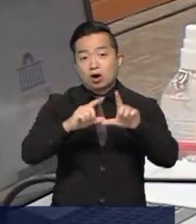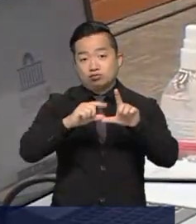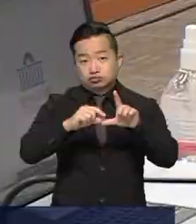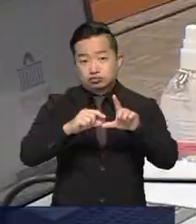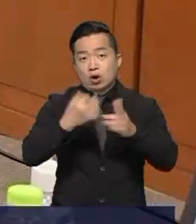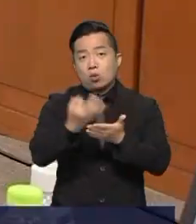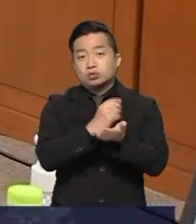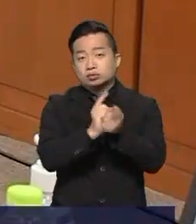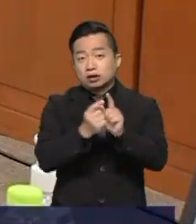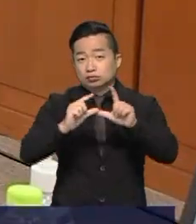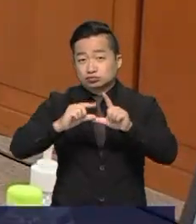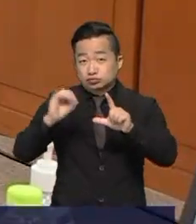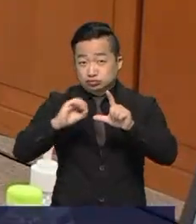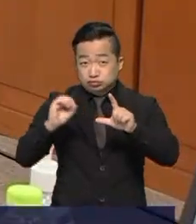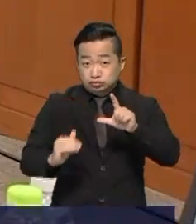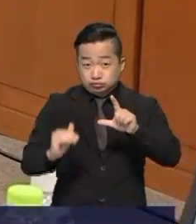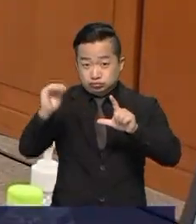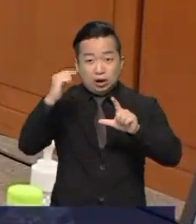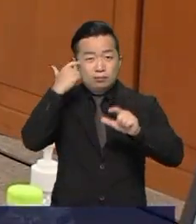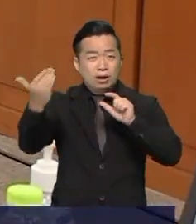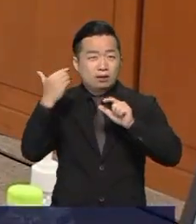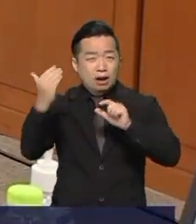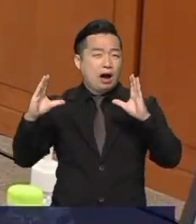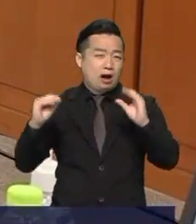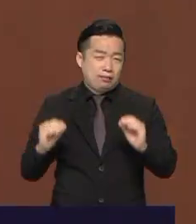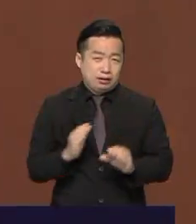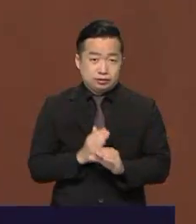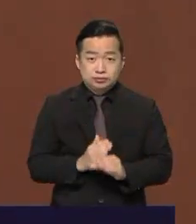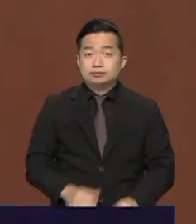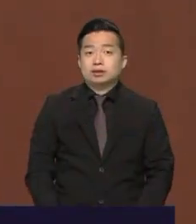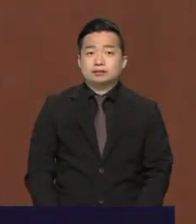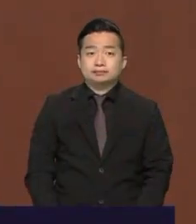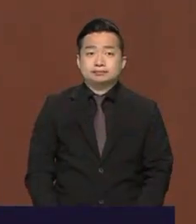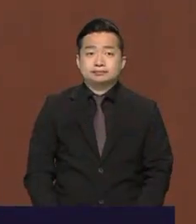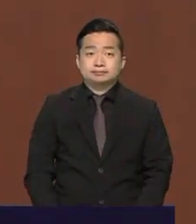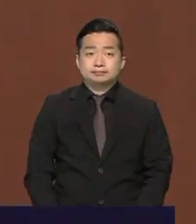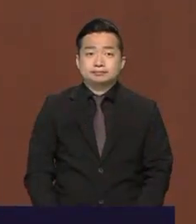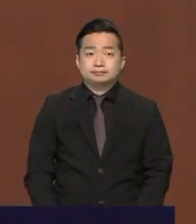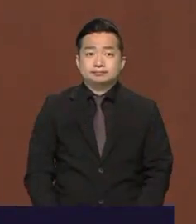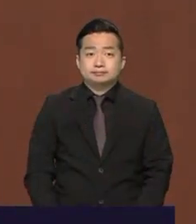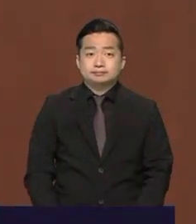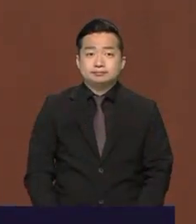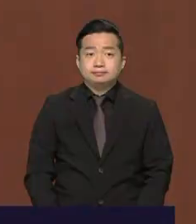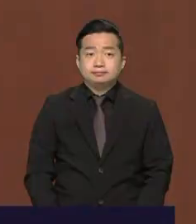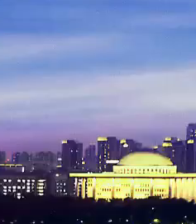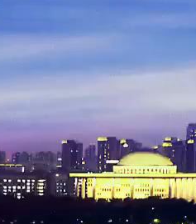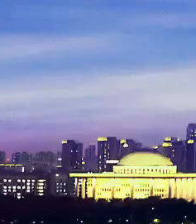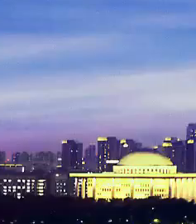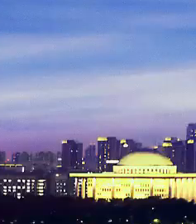소득 대체율 인상 문제에 대한 질의가 이어지고 있습니다. SBS 원종진입니다.